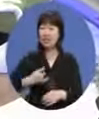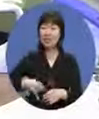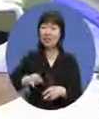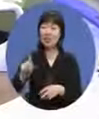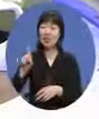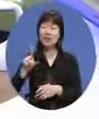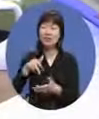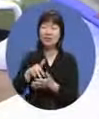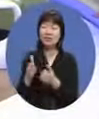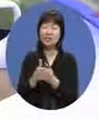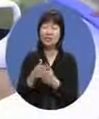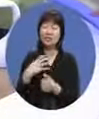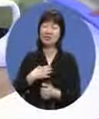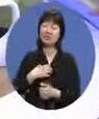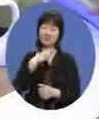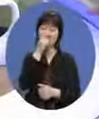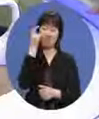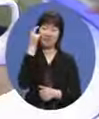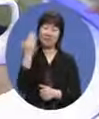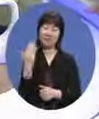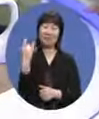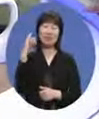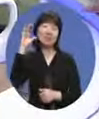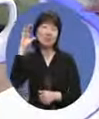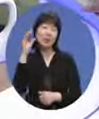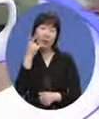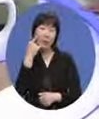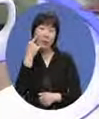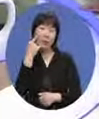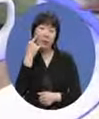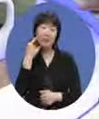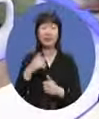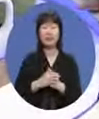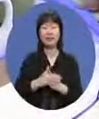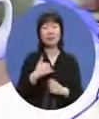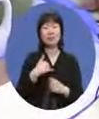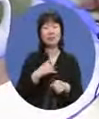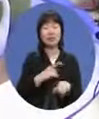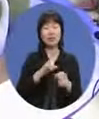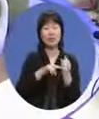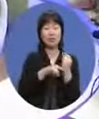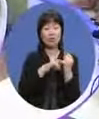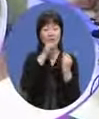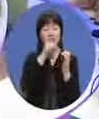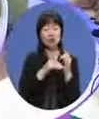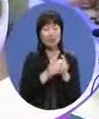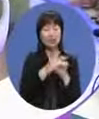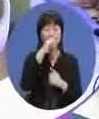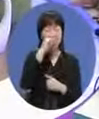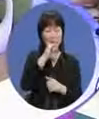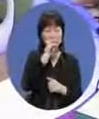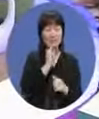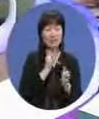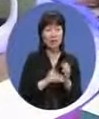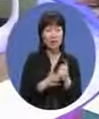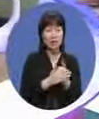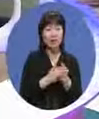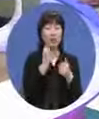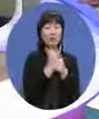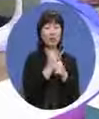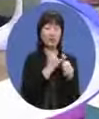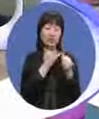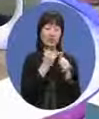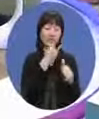부분 때문에 걱정이 되시는지 네, 좀 들어볼 수 있을까요? 제가 임신도 하고 이러니까 예민해져서 부부싸움을